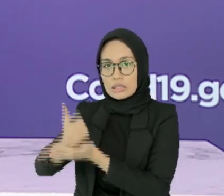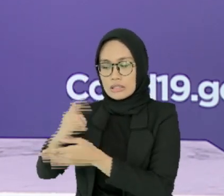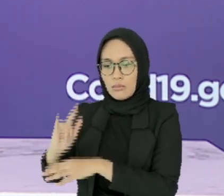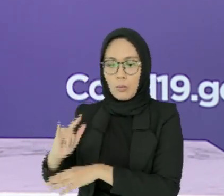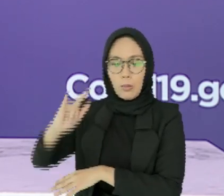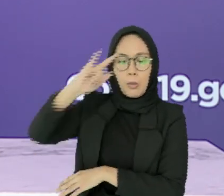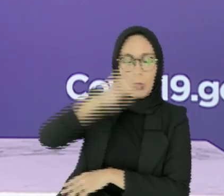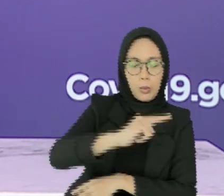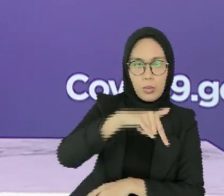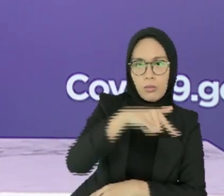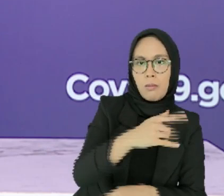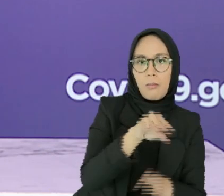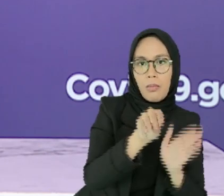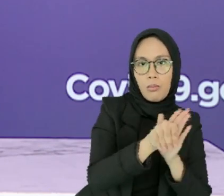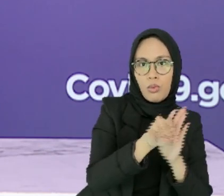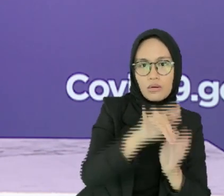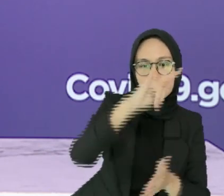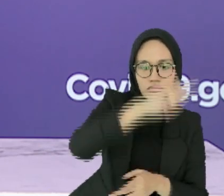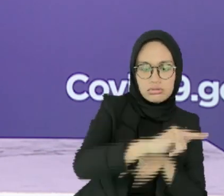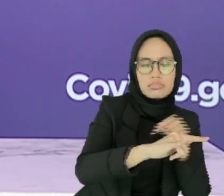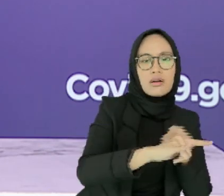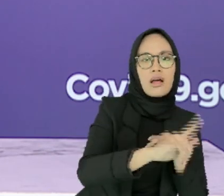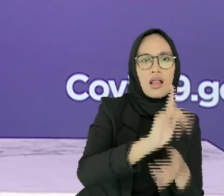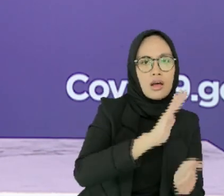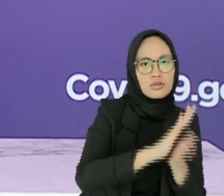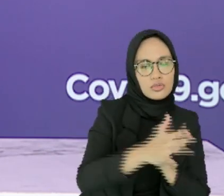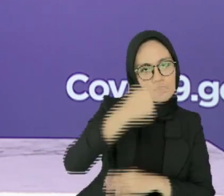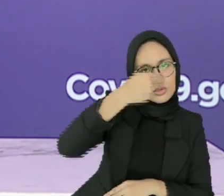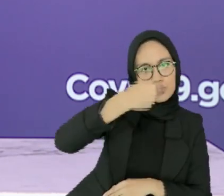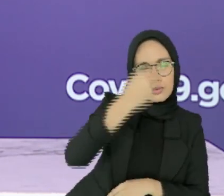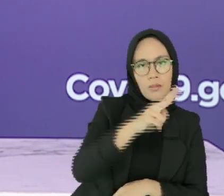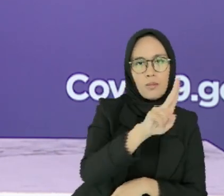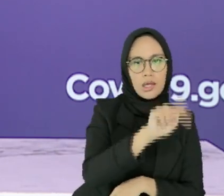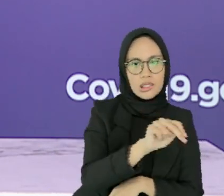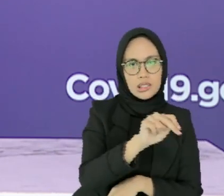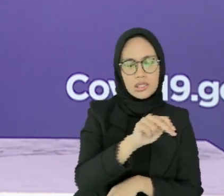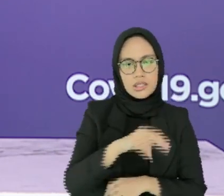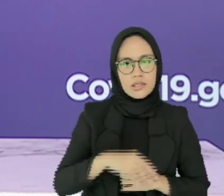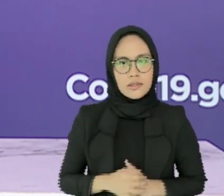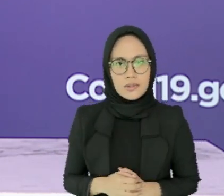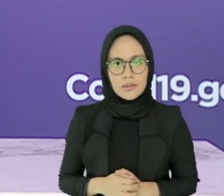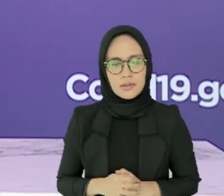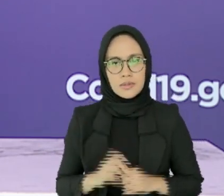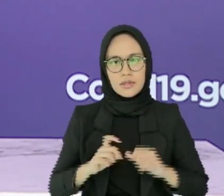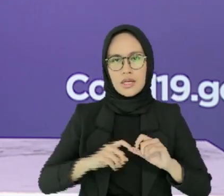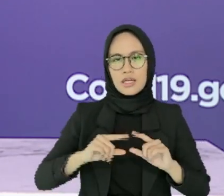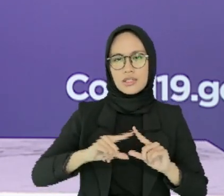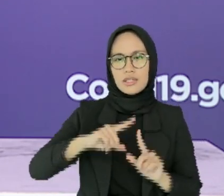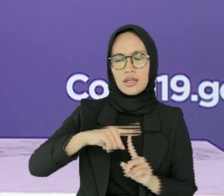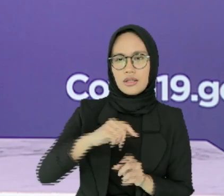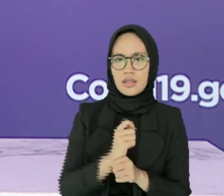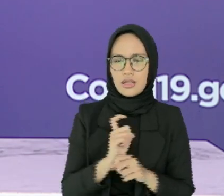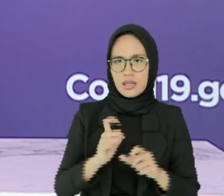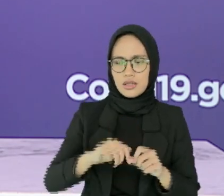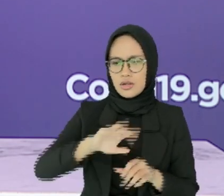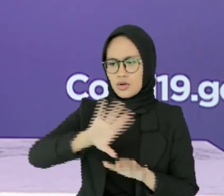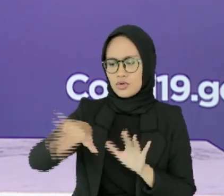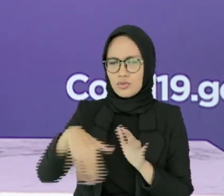diikuti karantina lima hari di fasilitas yang telah disediakan Satgas atau pemerintah daerah setempat